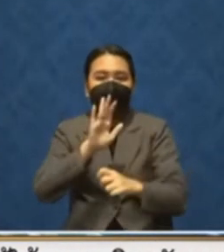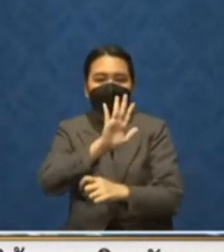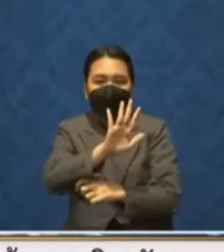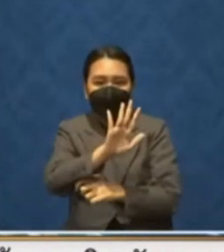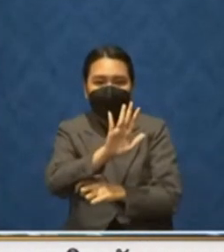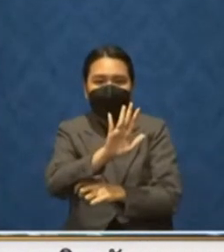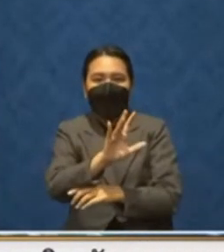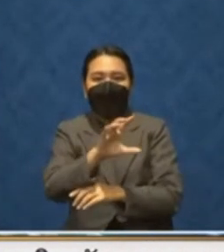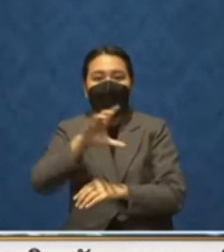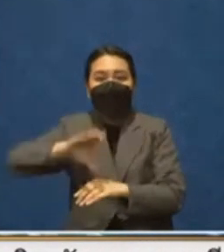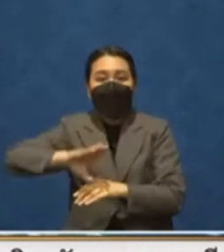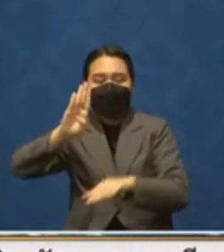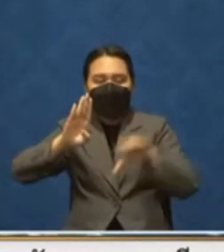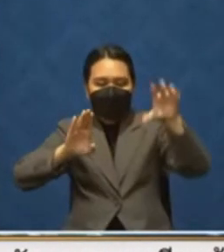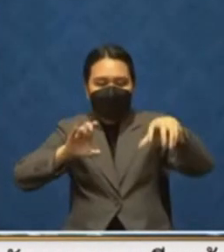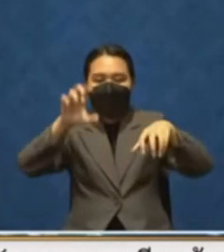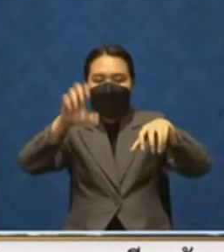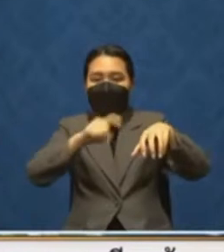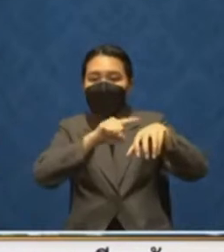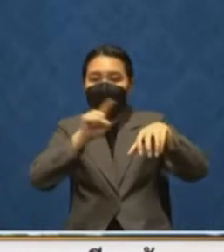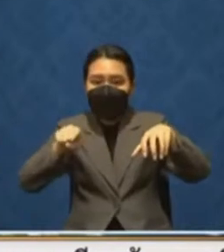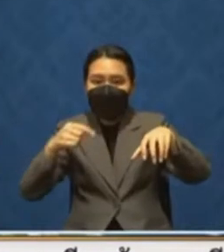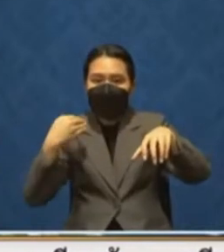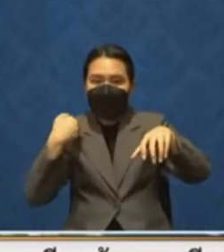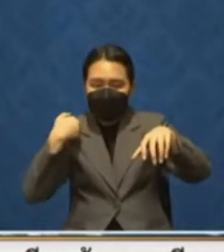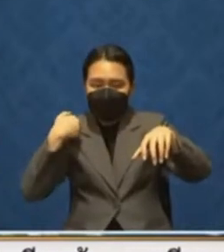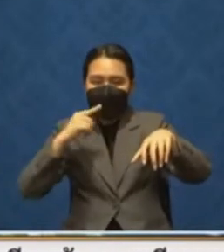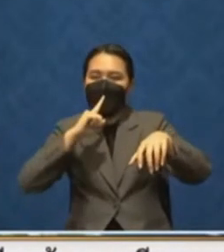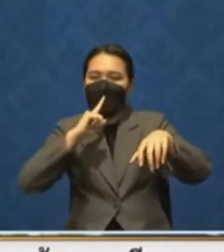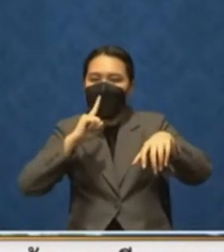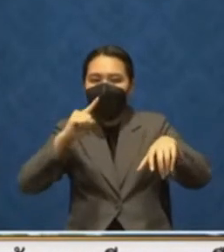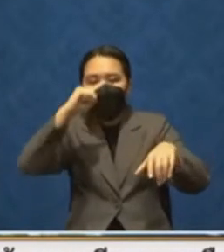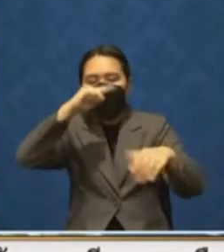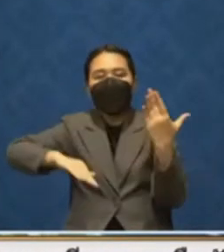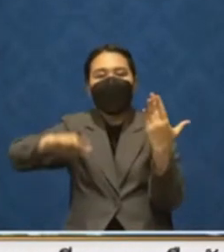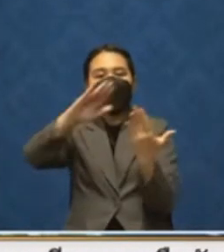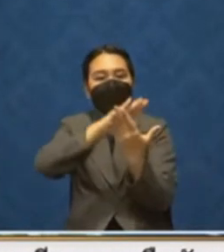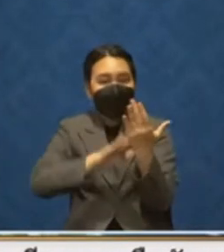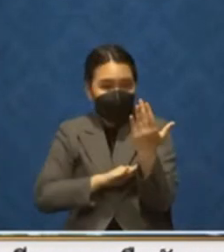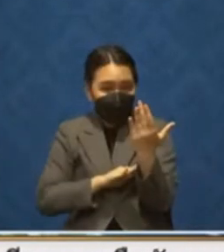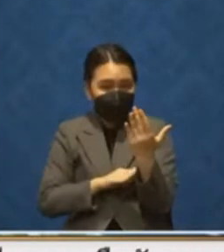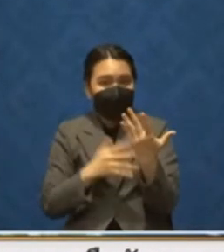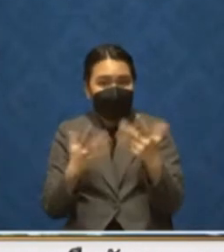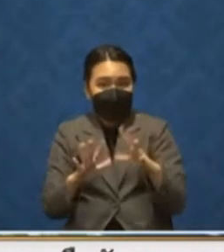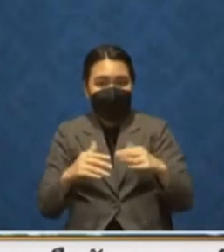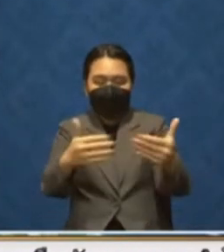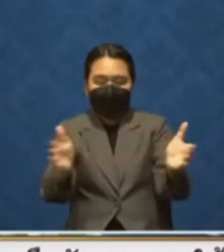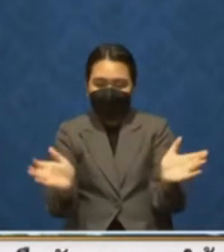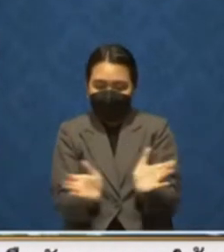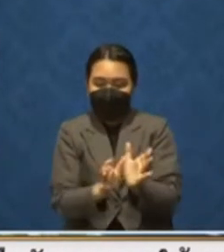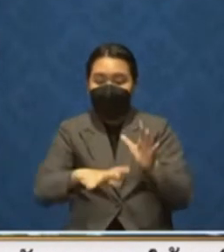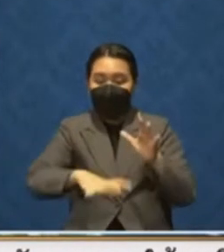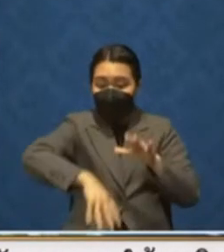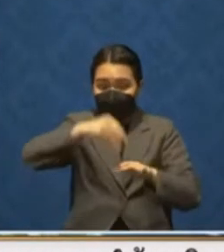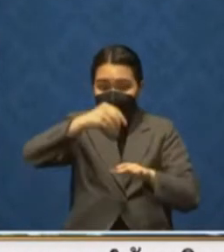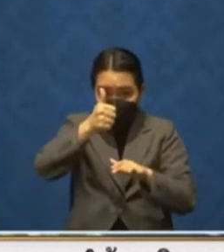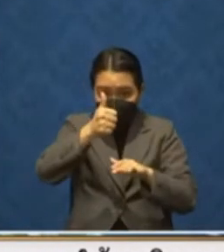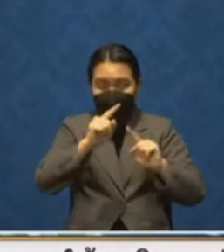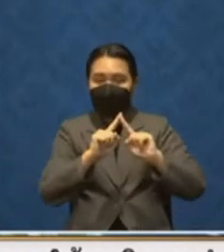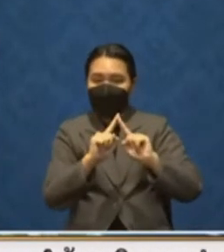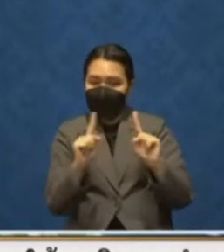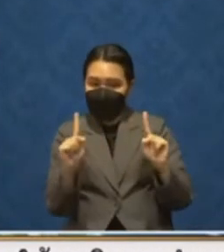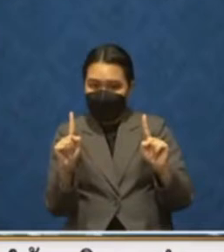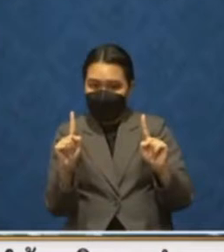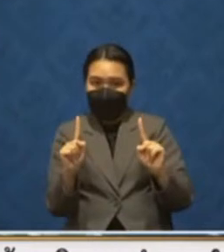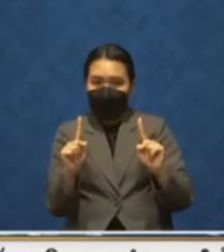โททาวที่บริษัทเขาฟ้องร้องประเทศไทยบางบ่อมันก็ขึ้นได้บงกชเอราวัณแต่ส่วนหนึ่งแล้ว